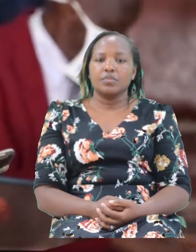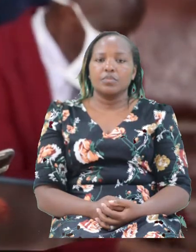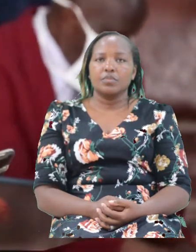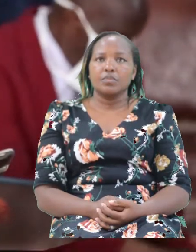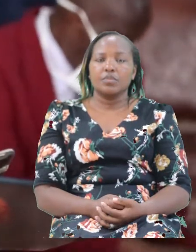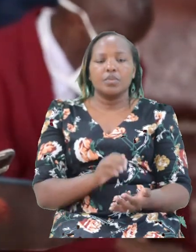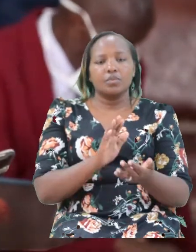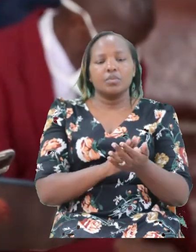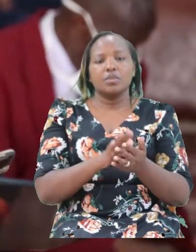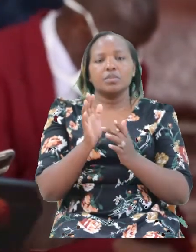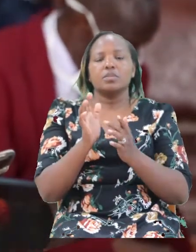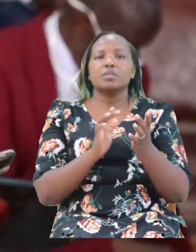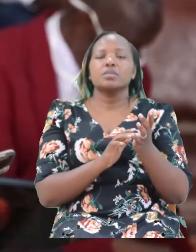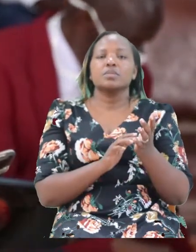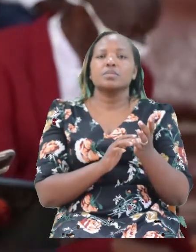Bwana Yesu asifiwe.